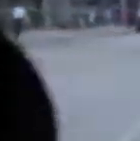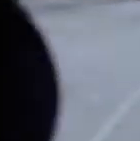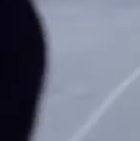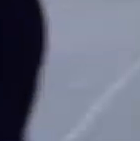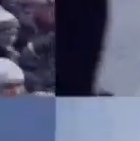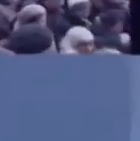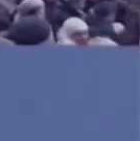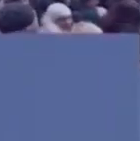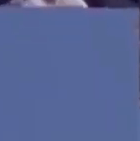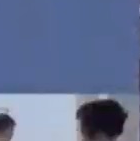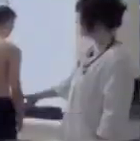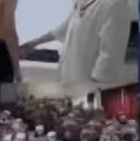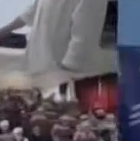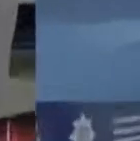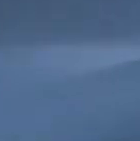Музика